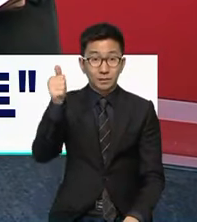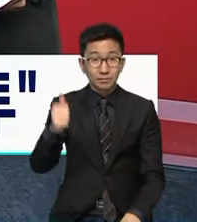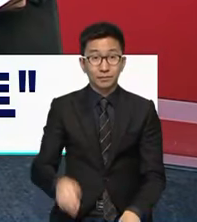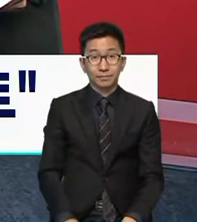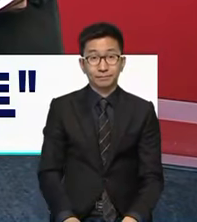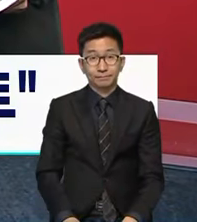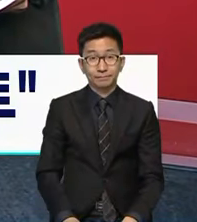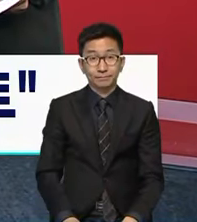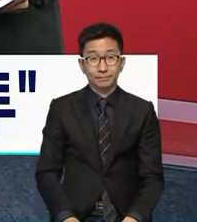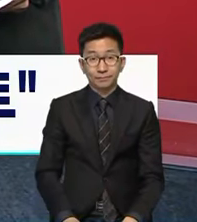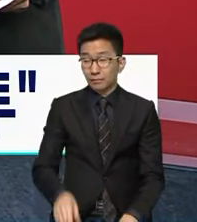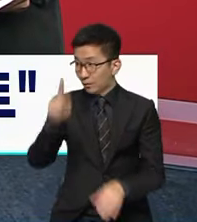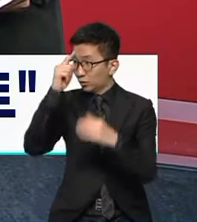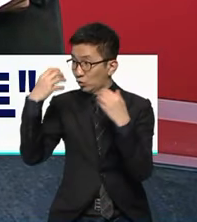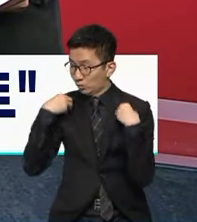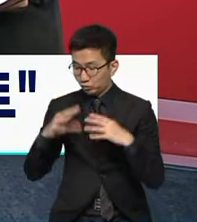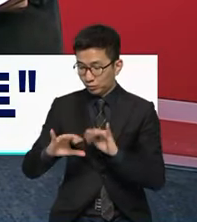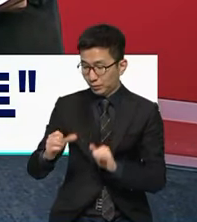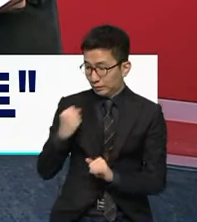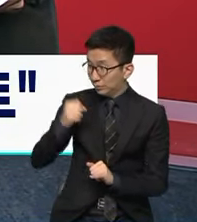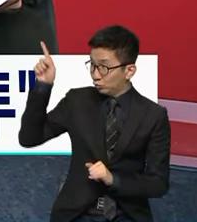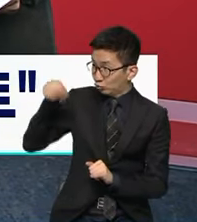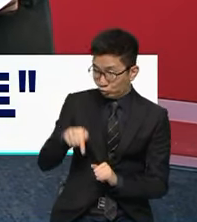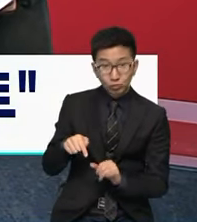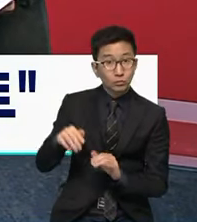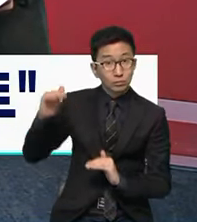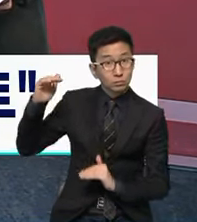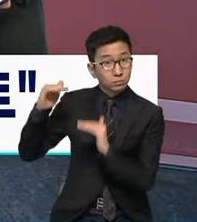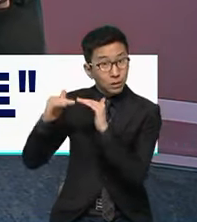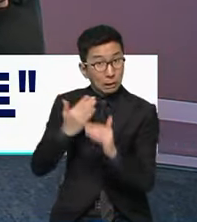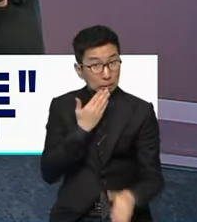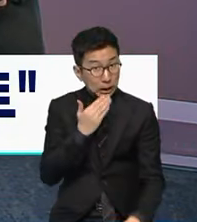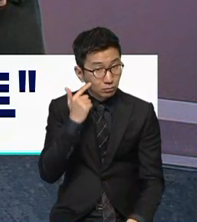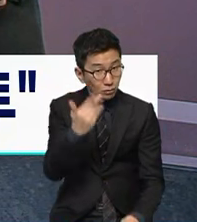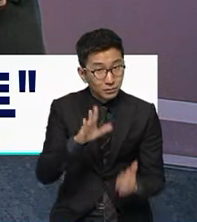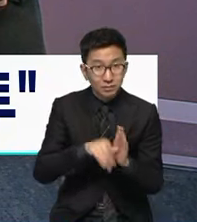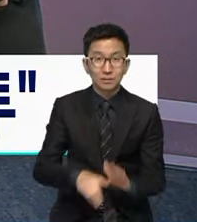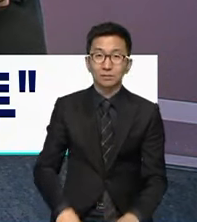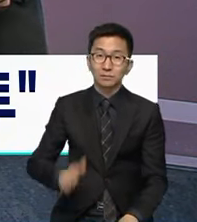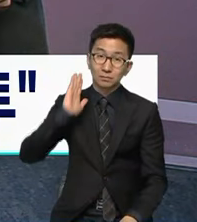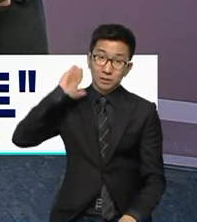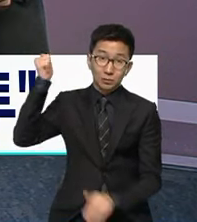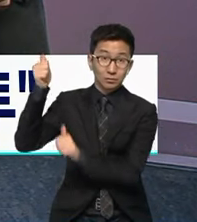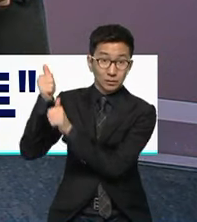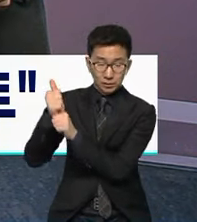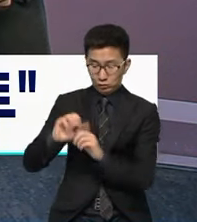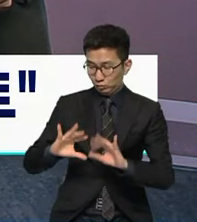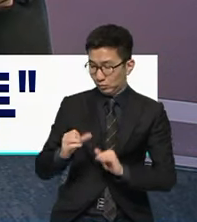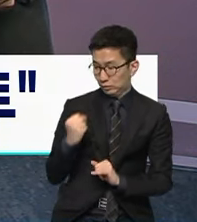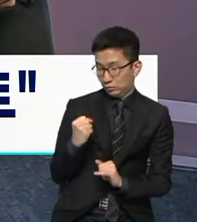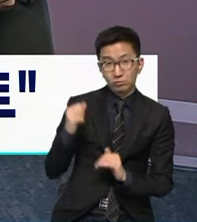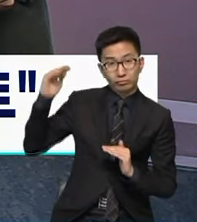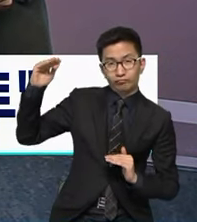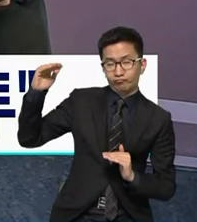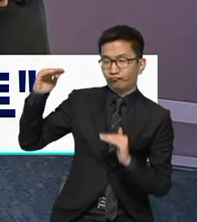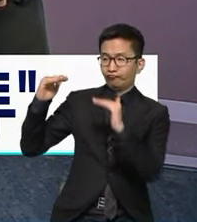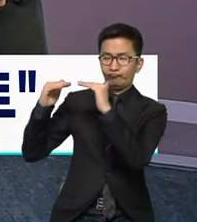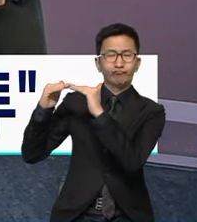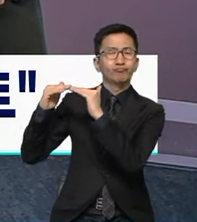한동훈 위원장은 당정 관계에 대한 질문이 나오자 대통령실과 여당은 상호 협력하는 동반자